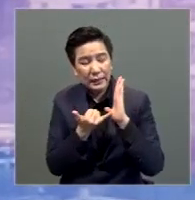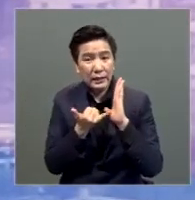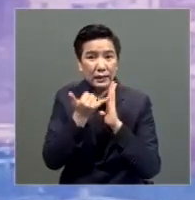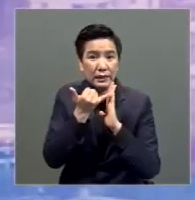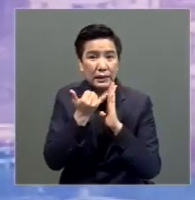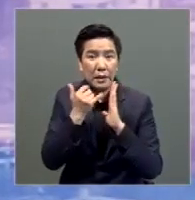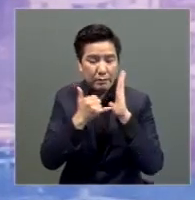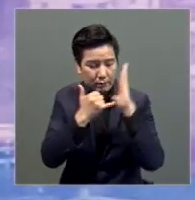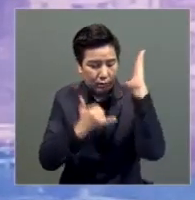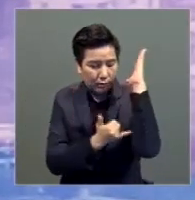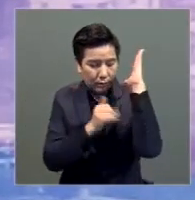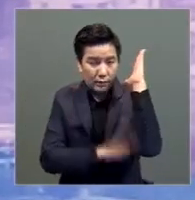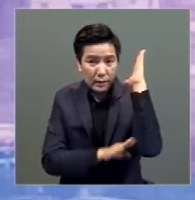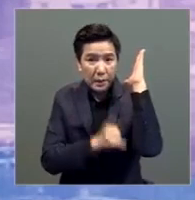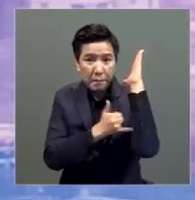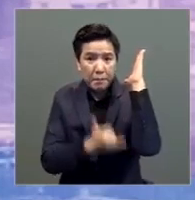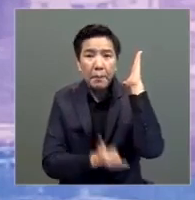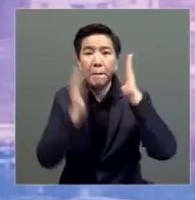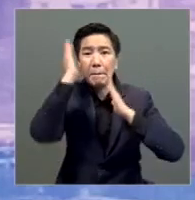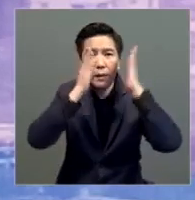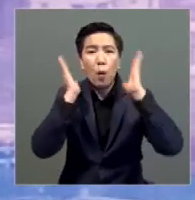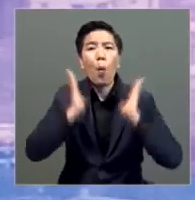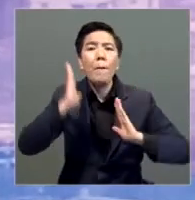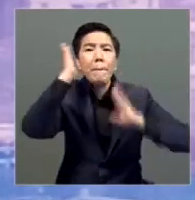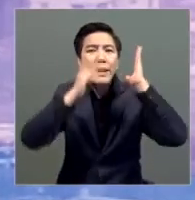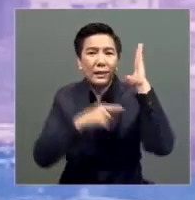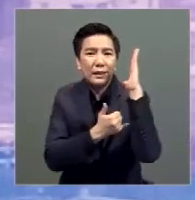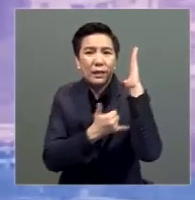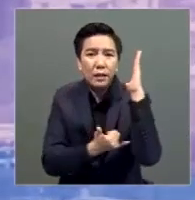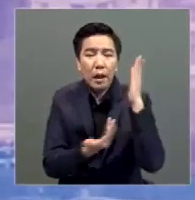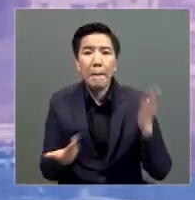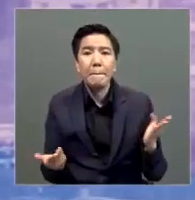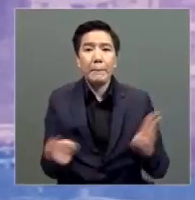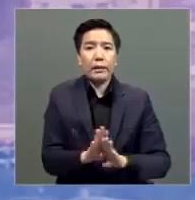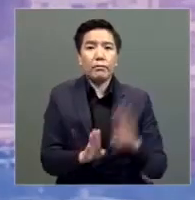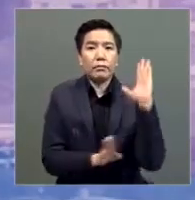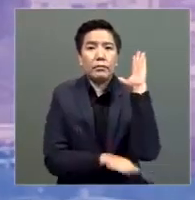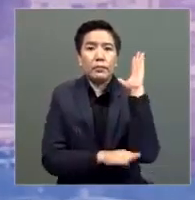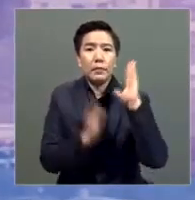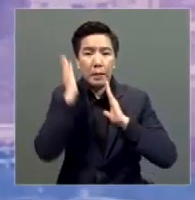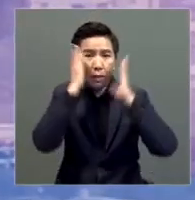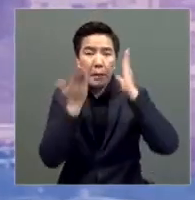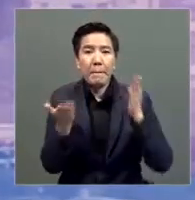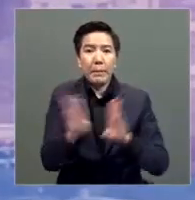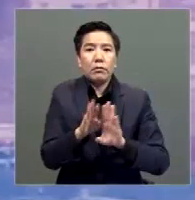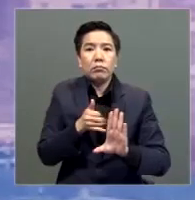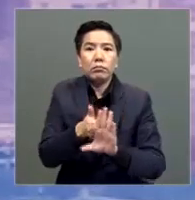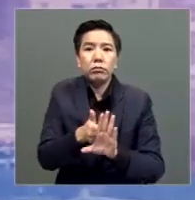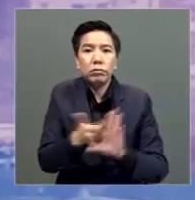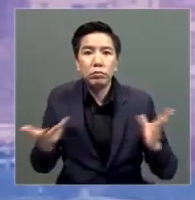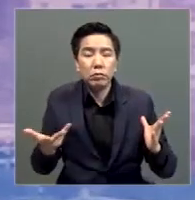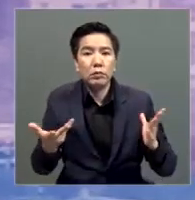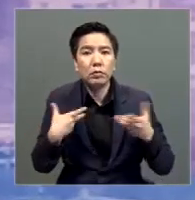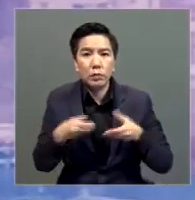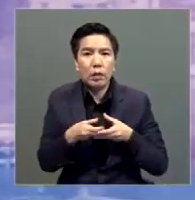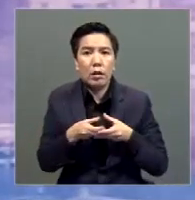ออกไปมาเลเซียซึ่งส่วนใหญ่ก็เป็นชาวมาเลเซียไปถึงด่านมาเลเซียปิดด่านไม่ให้เข้าคนพว